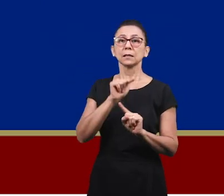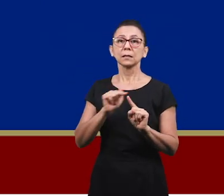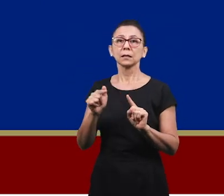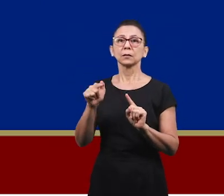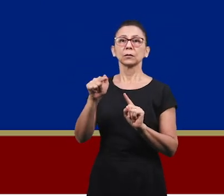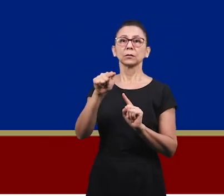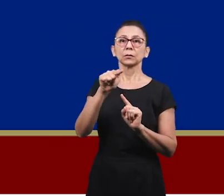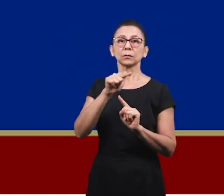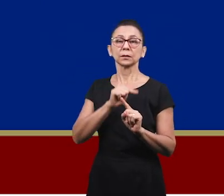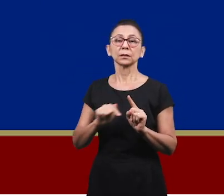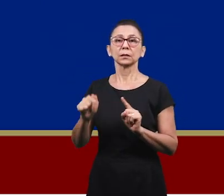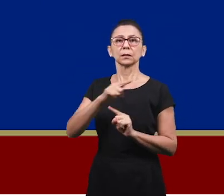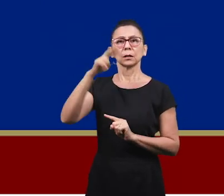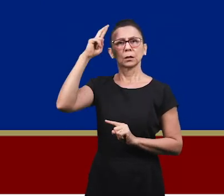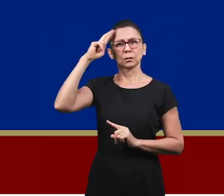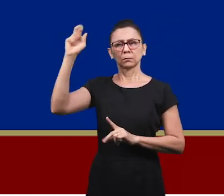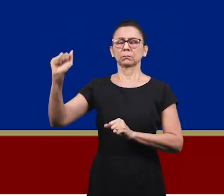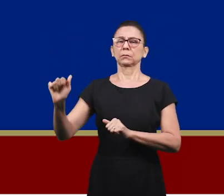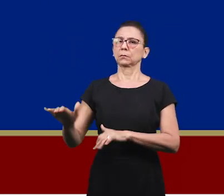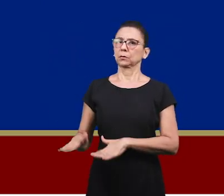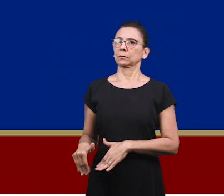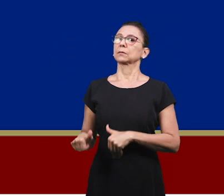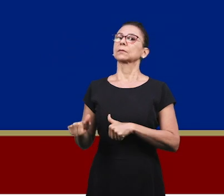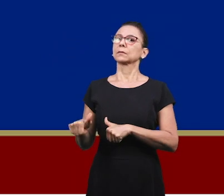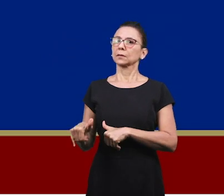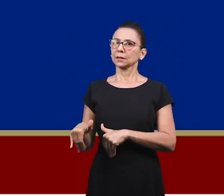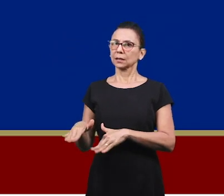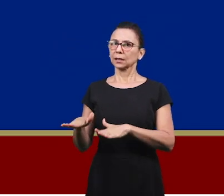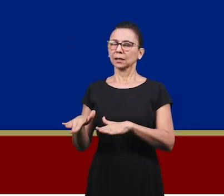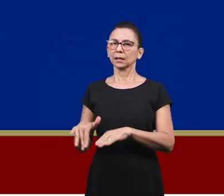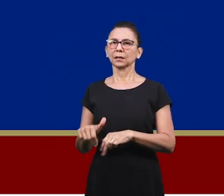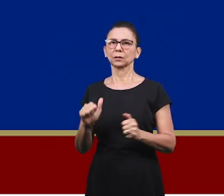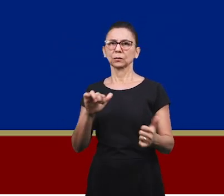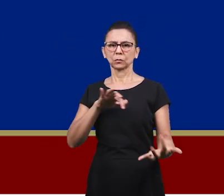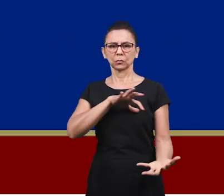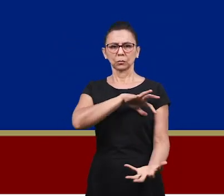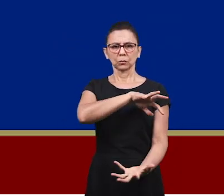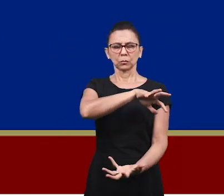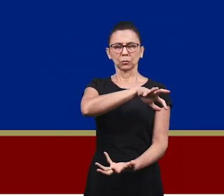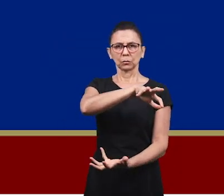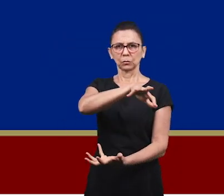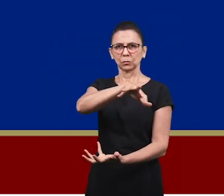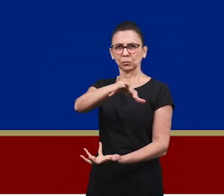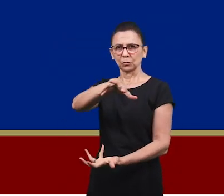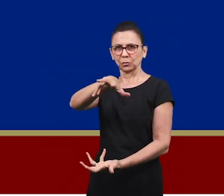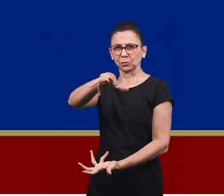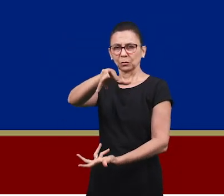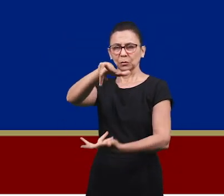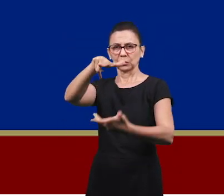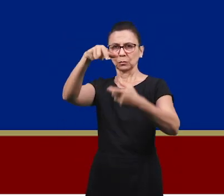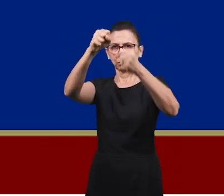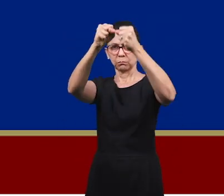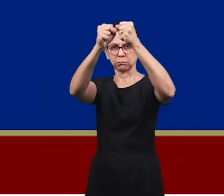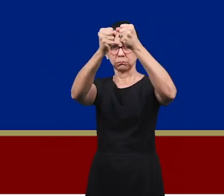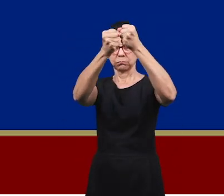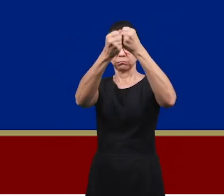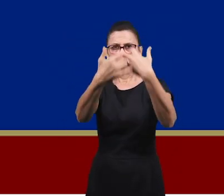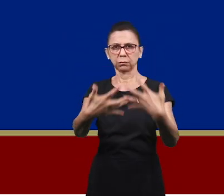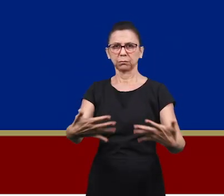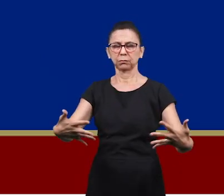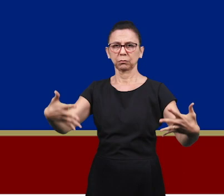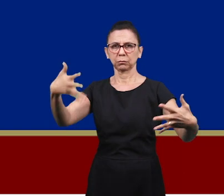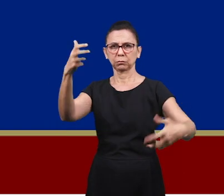Saint, c'est le Seigneur des armées, toute la terre est remplie de sa